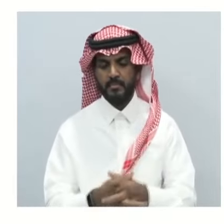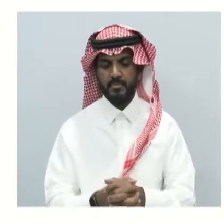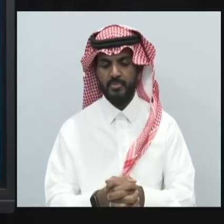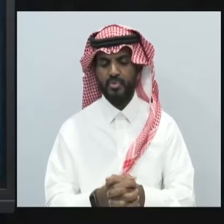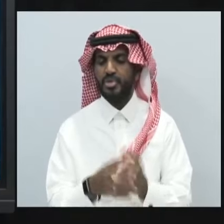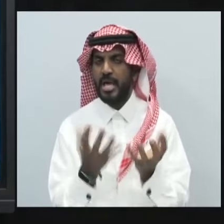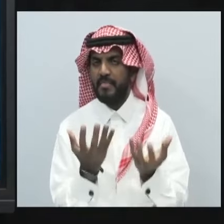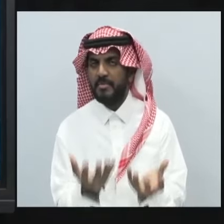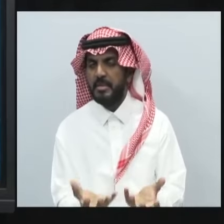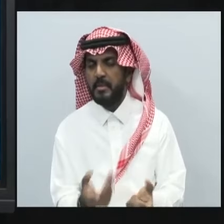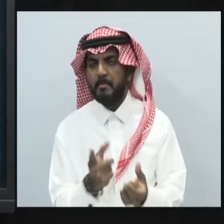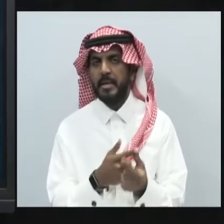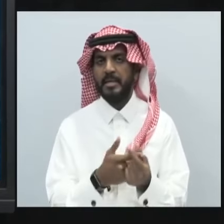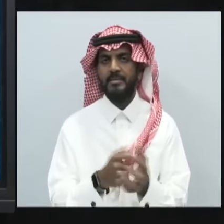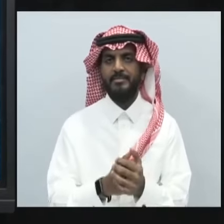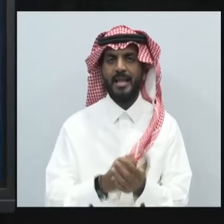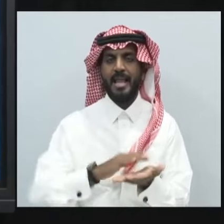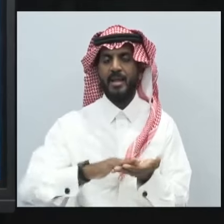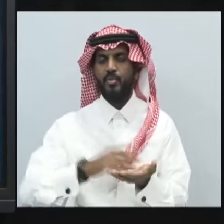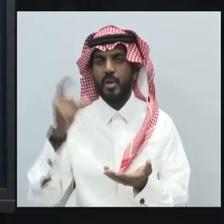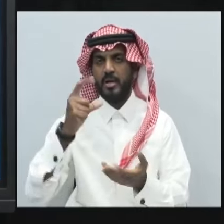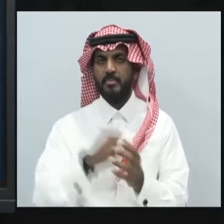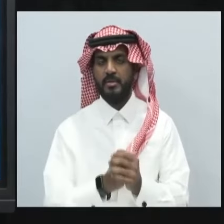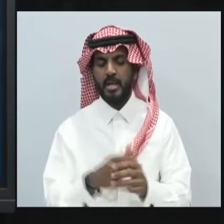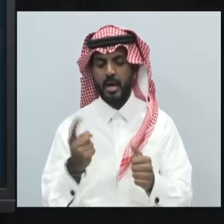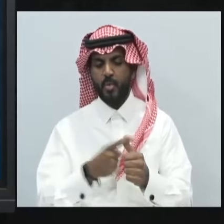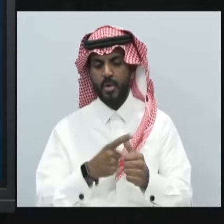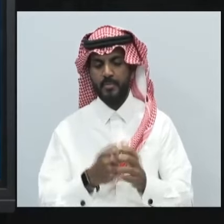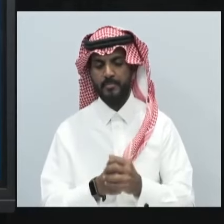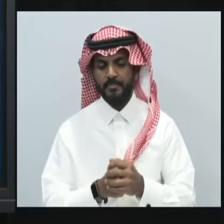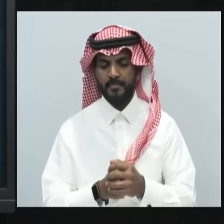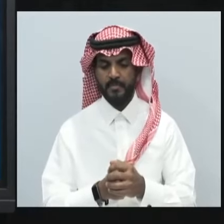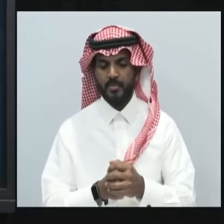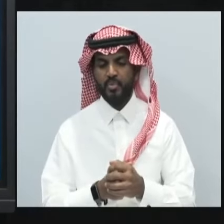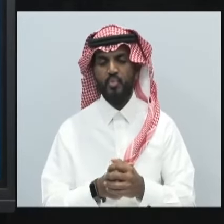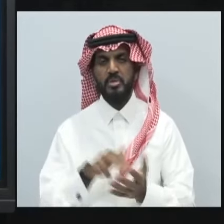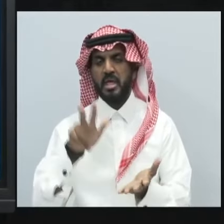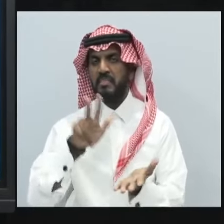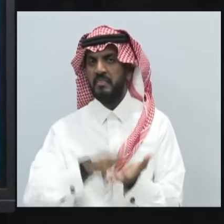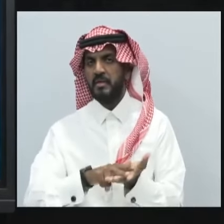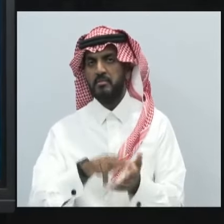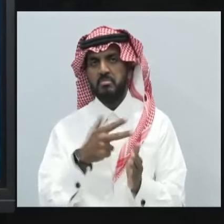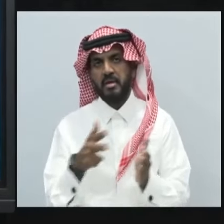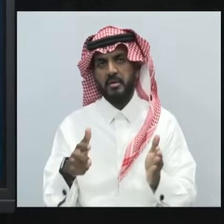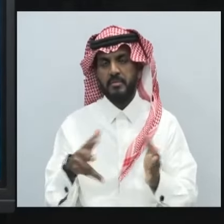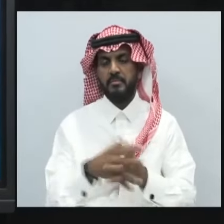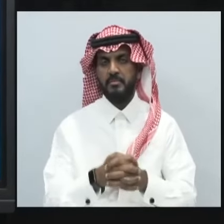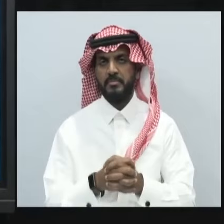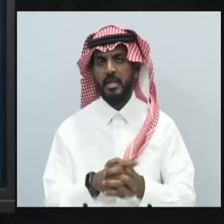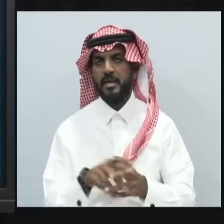وكذلك الارض ذلك يكون بالدرجه الاولى ولكن هنالك كذلك تاثيرات اخرى تسبب هذه